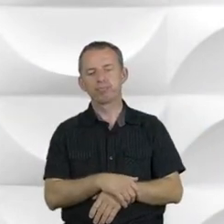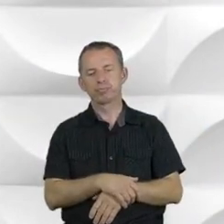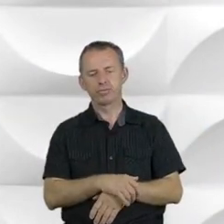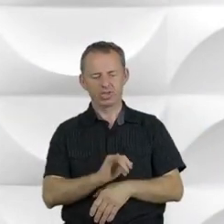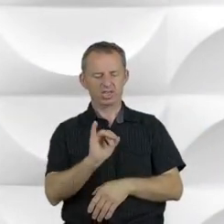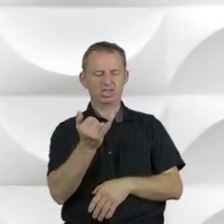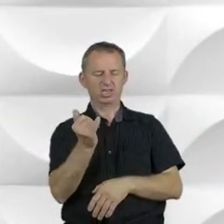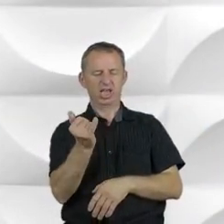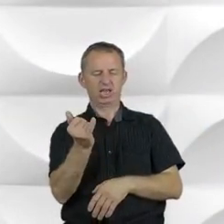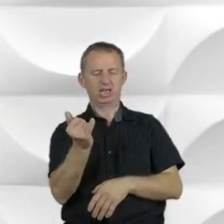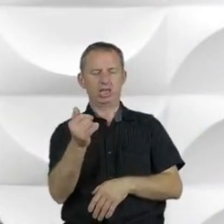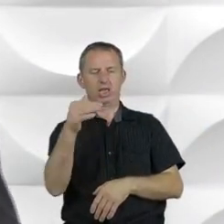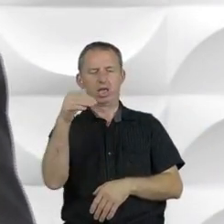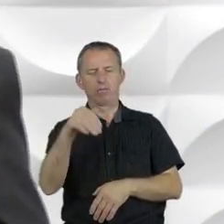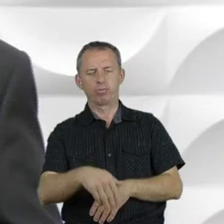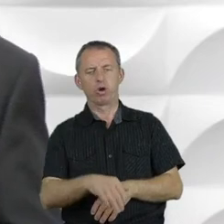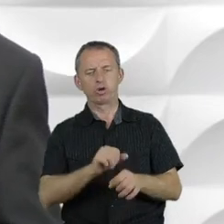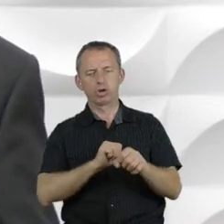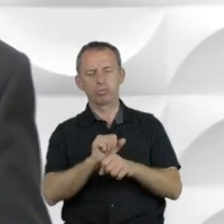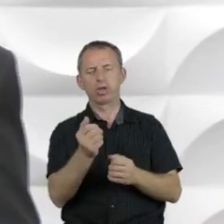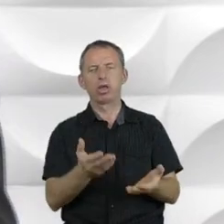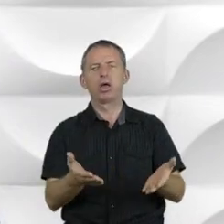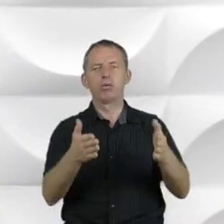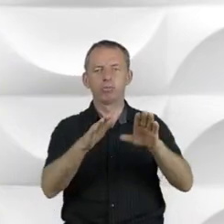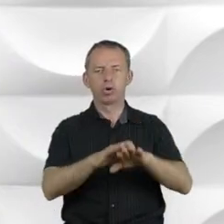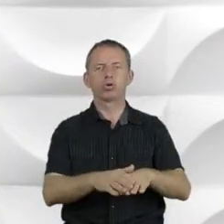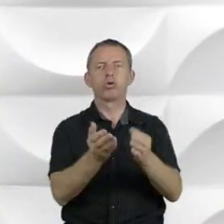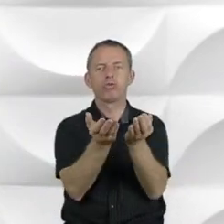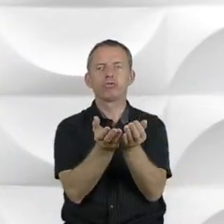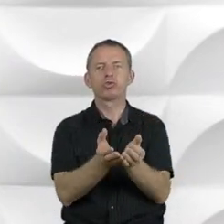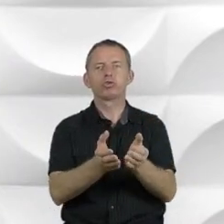Jakie może być błogosławieństwo w czasie?